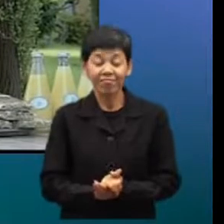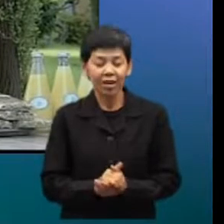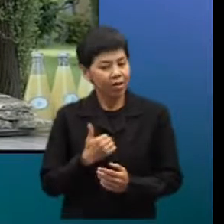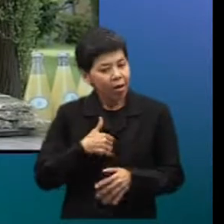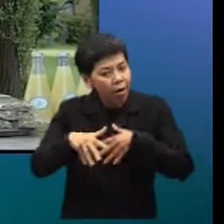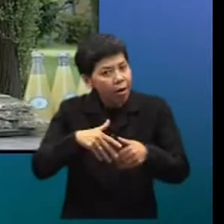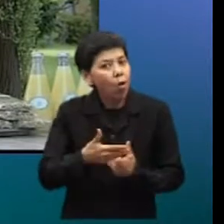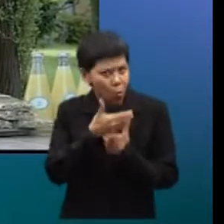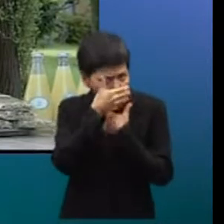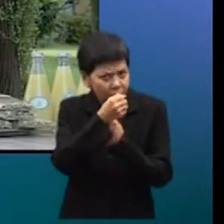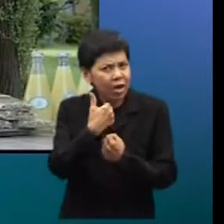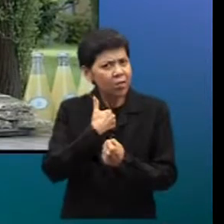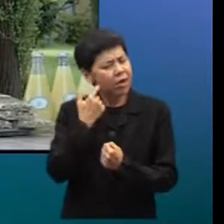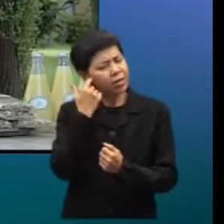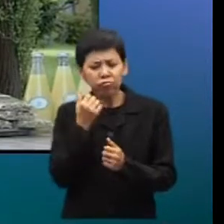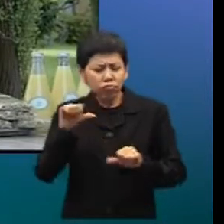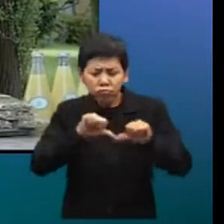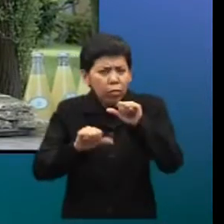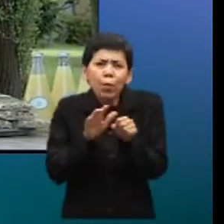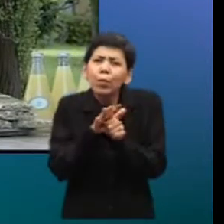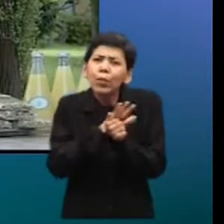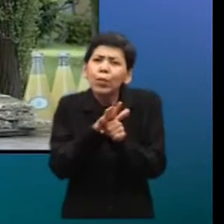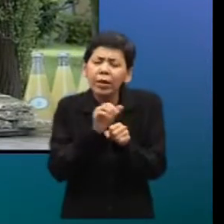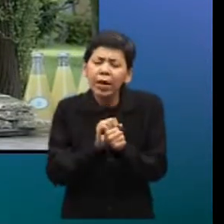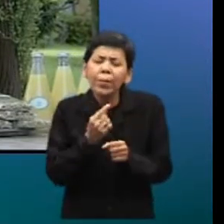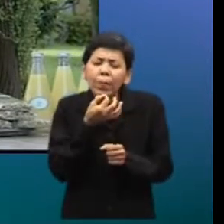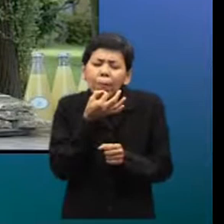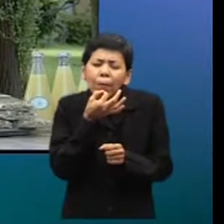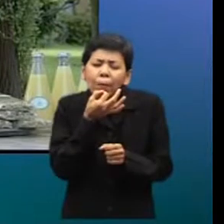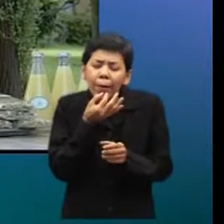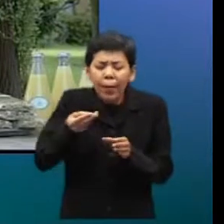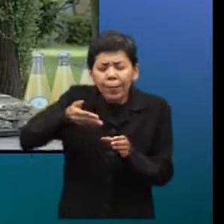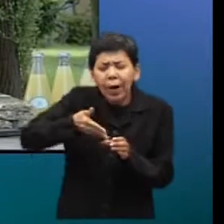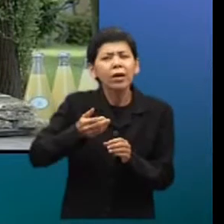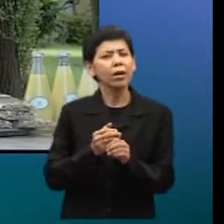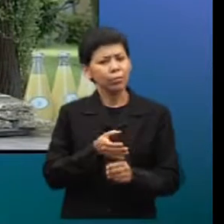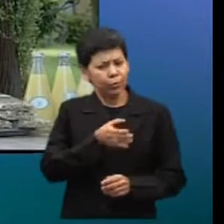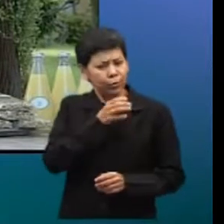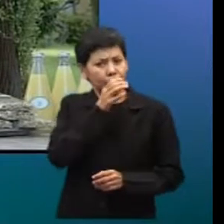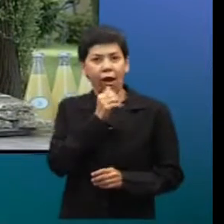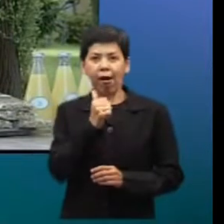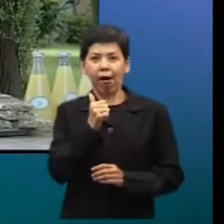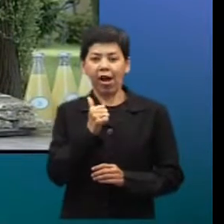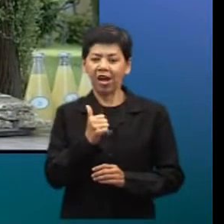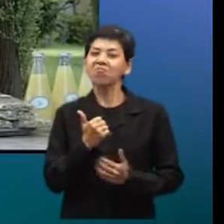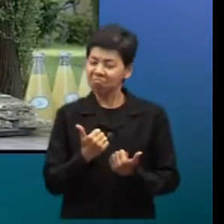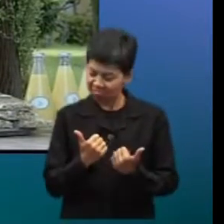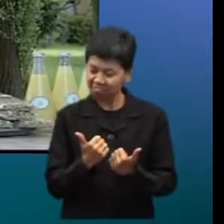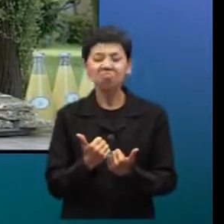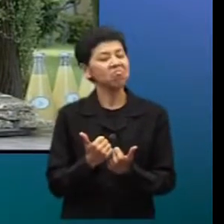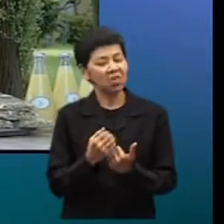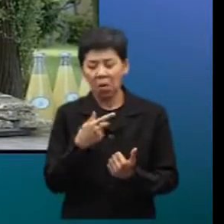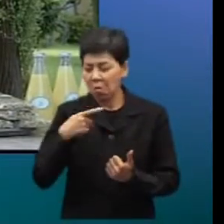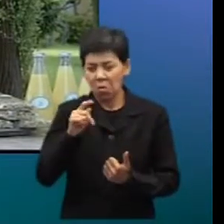อบรับค่อนข้างจะดีโดยที่ไม่ต้องปรุงแต่งอะไรมากแค่ปรุงแต่งด้วยเกลือนะคะก็สามารถดื่มได้ซึ่งตรงนี้นะคะมีคุณค่าทางอาหารค่อนข้าง